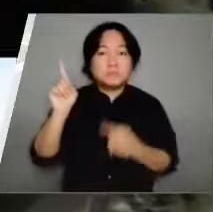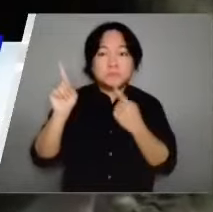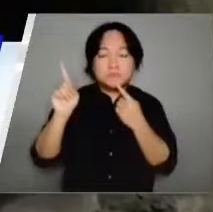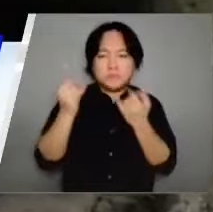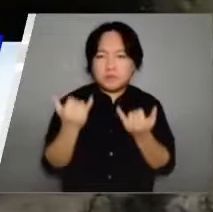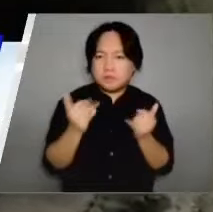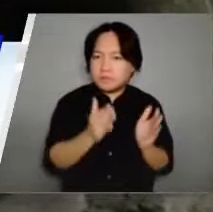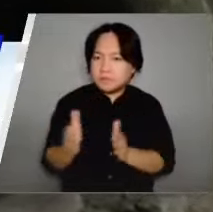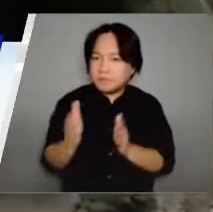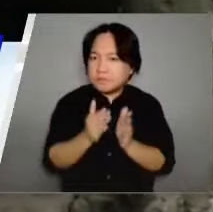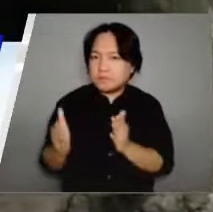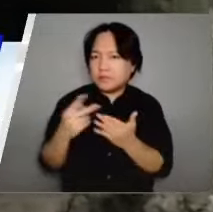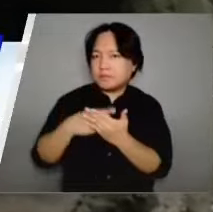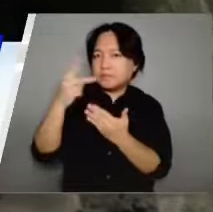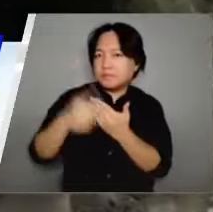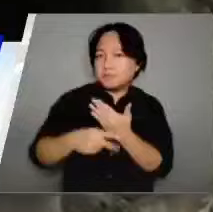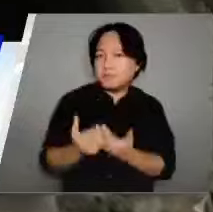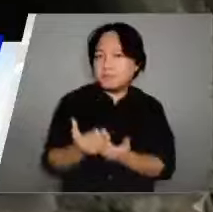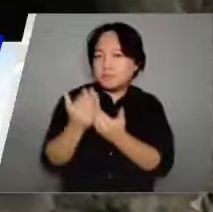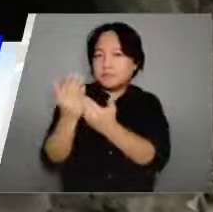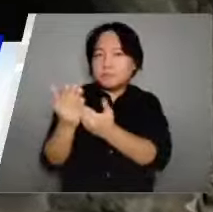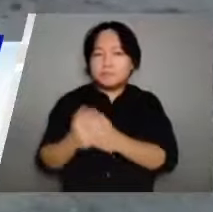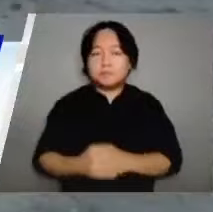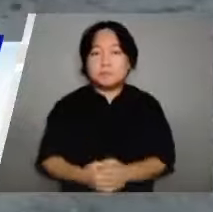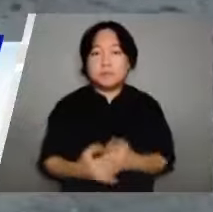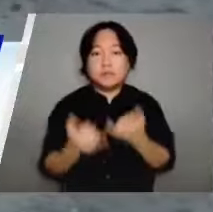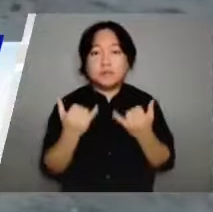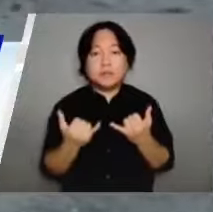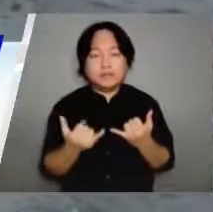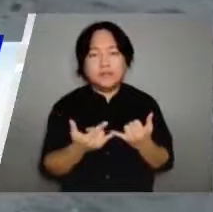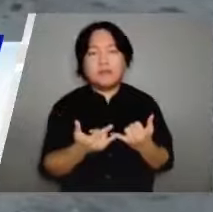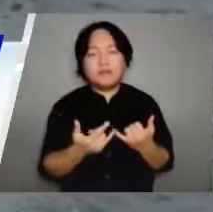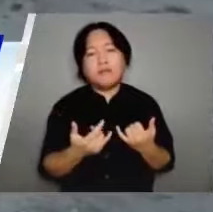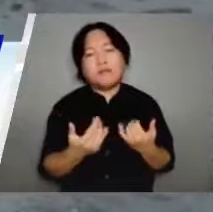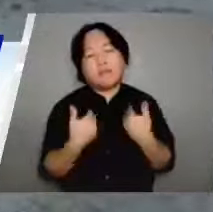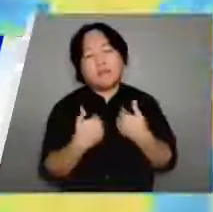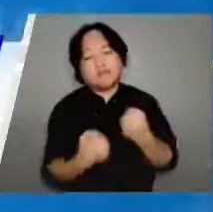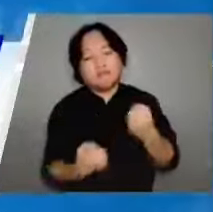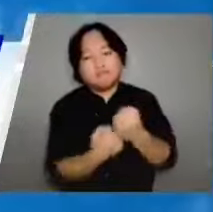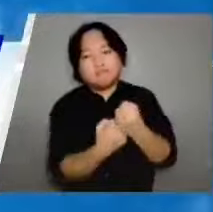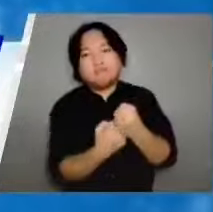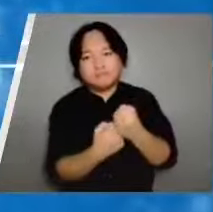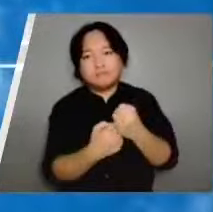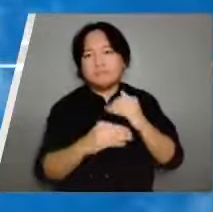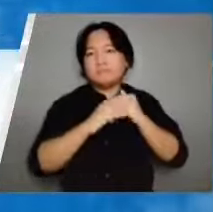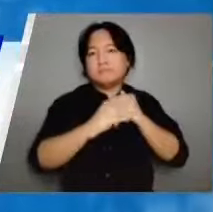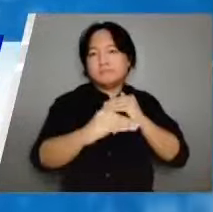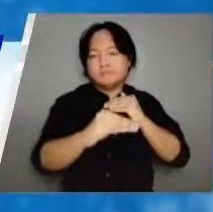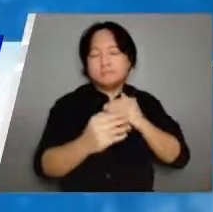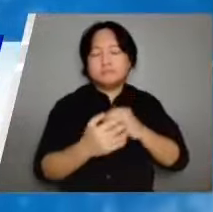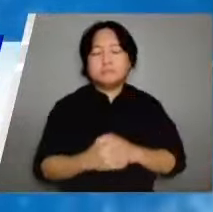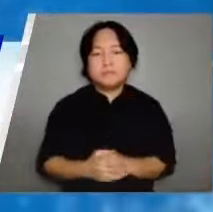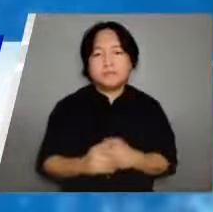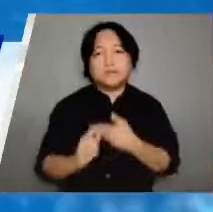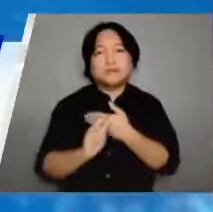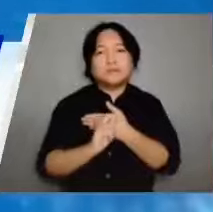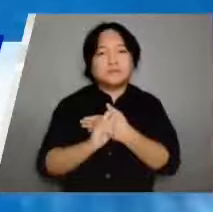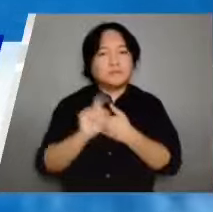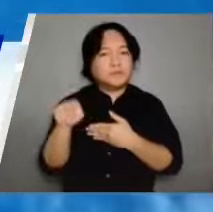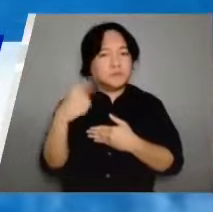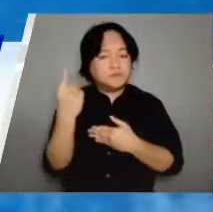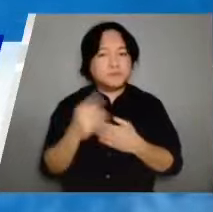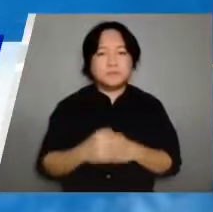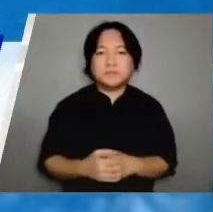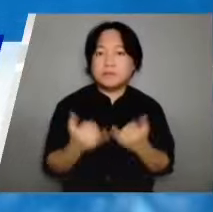programa. Sa ngayon, magre-realign lang daw muna ng culverts sa ilalim nito para umagos ang tubig. Sa ngayon, naging low pressure area na ang